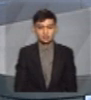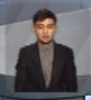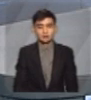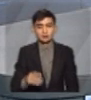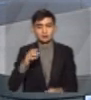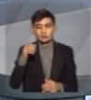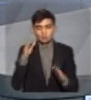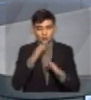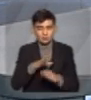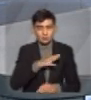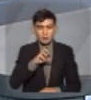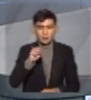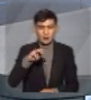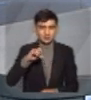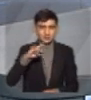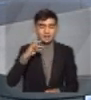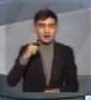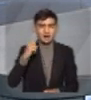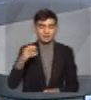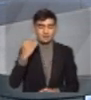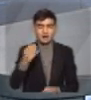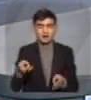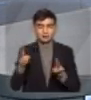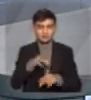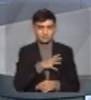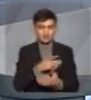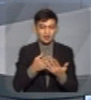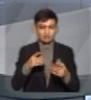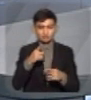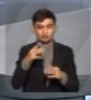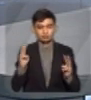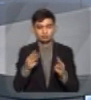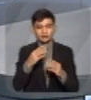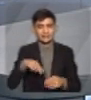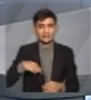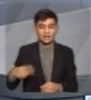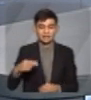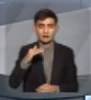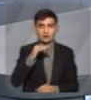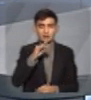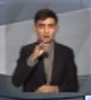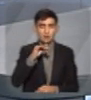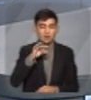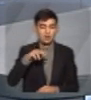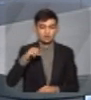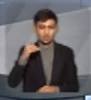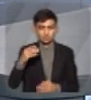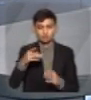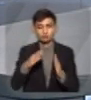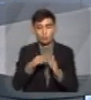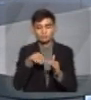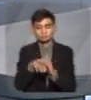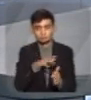Наследие музыканта Батырхана Шукенова уничтожено огнем при пожаре в доме директора фонда Олжаса Байканова. Все, что хранилось в